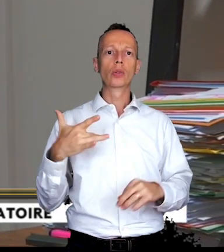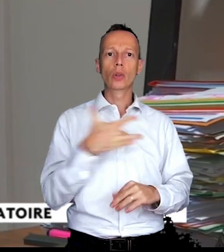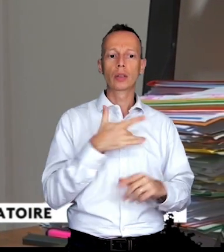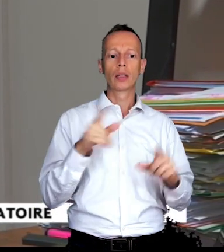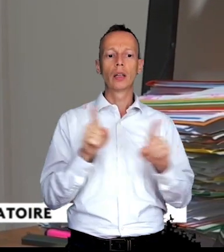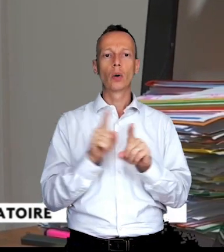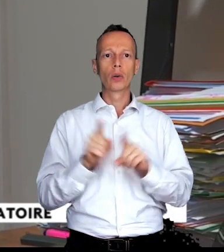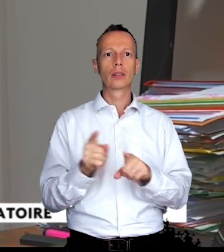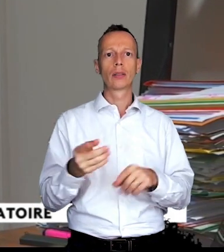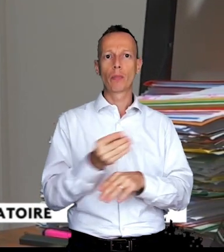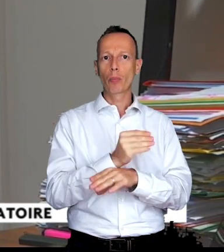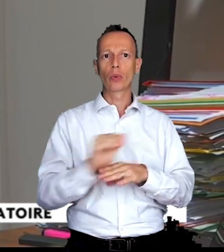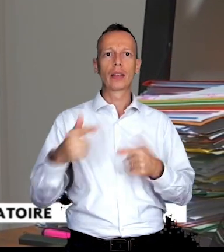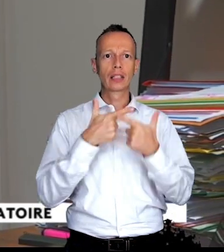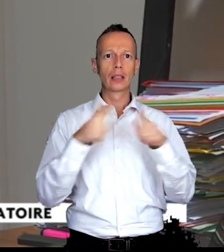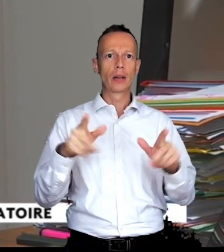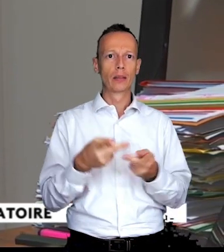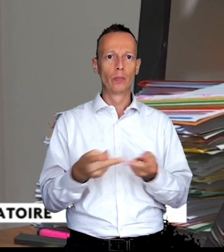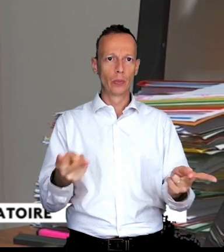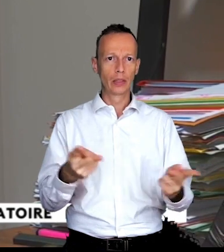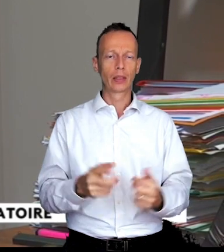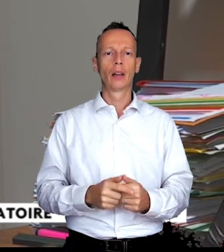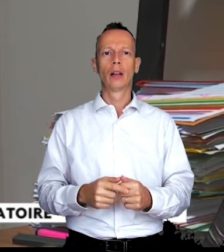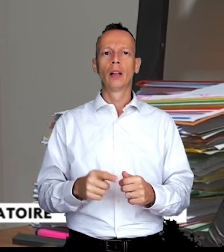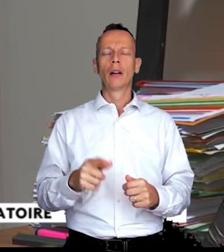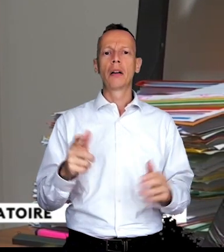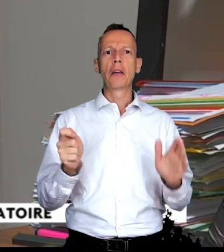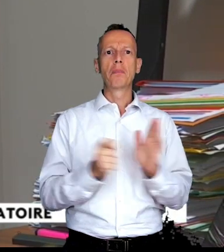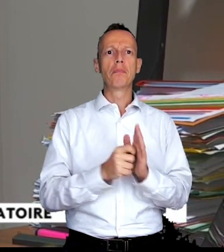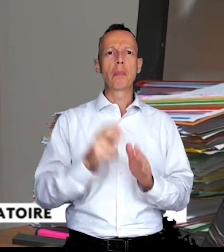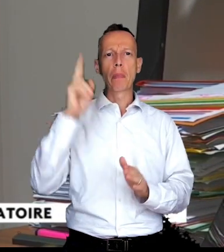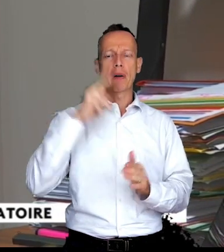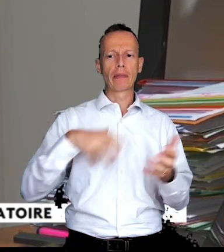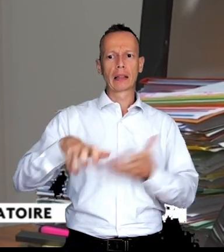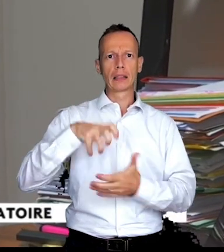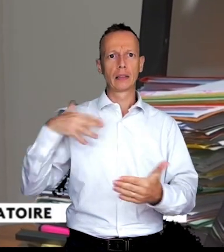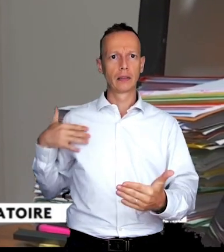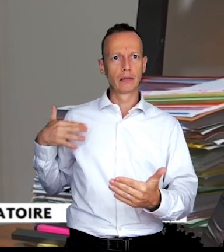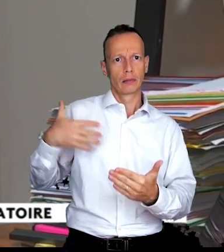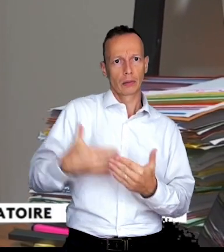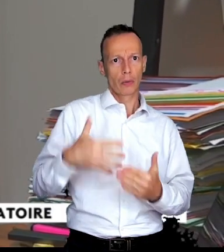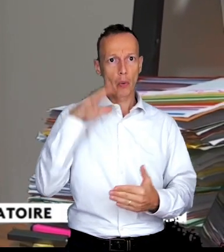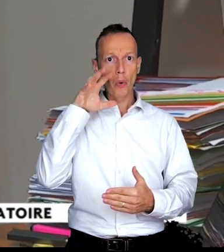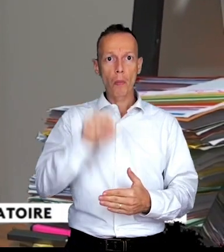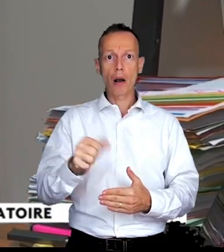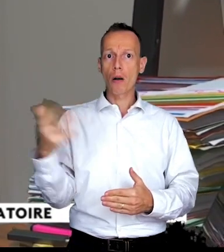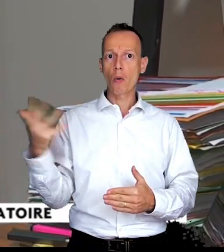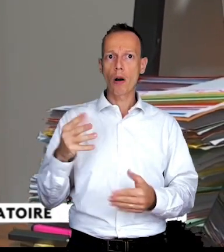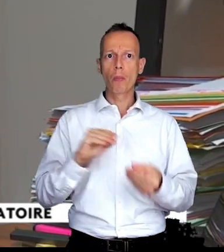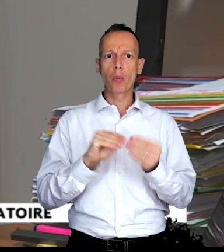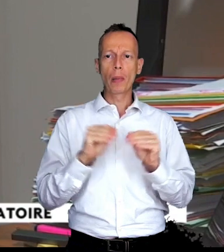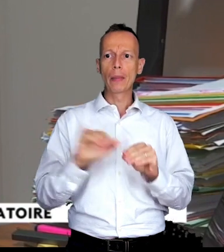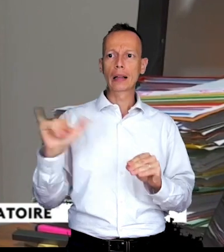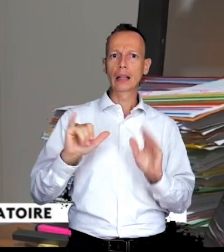partagée entre la France, l'État français et la Polynésie sur les questions de santé et de garantie des libertés